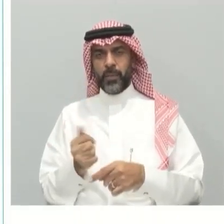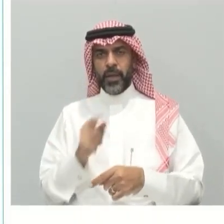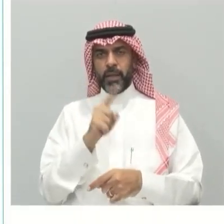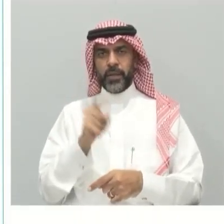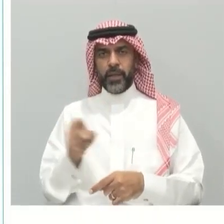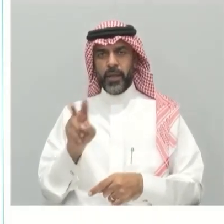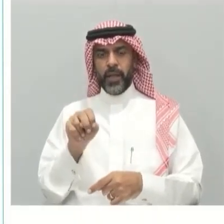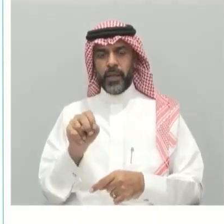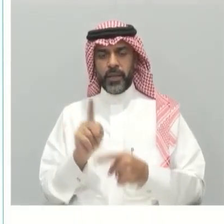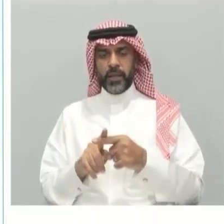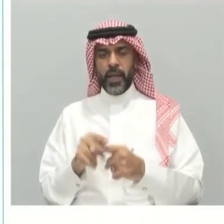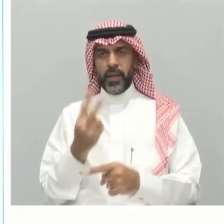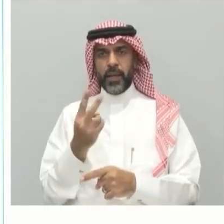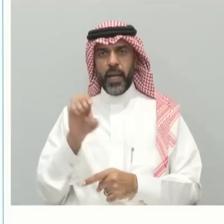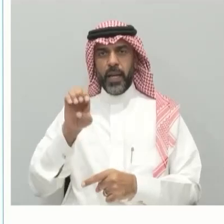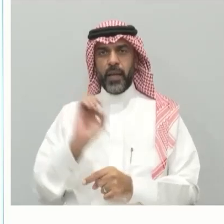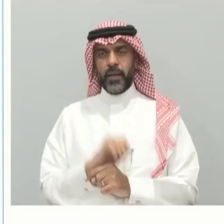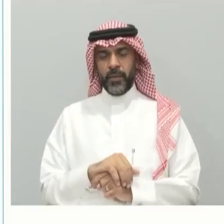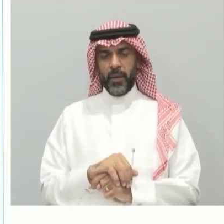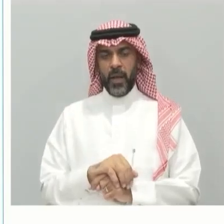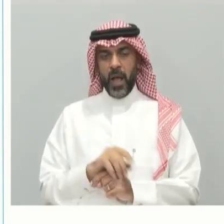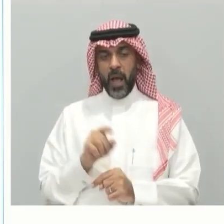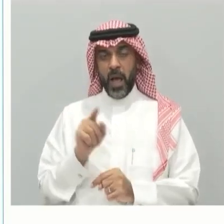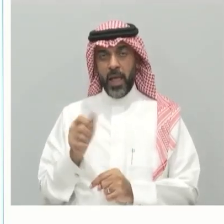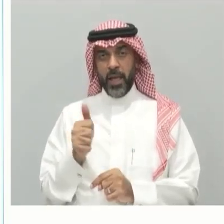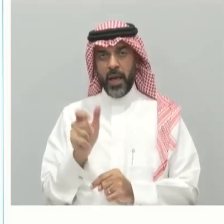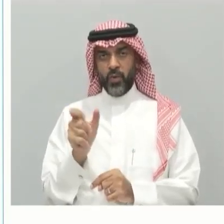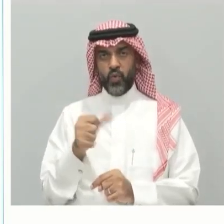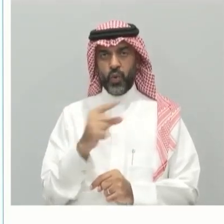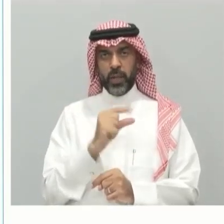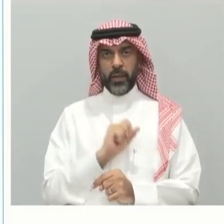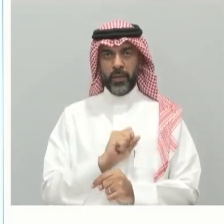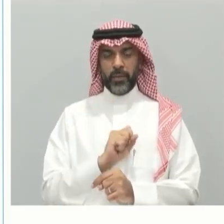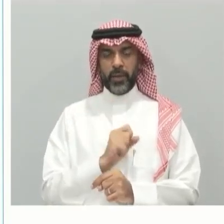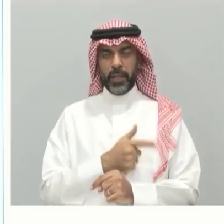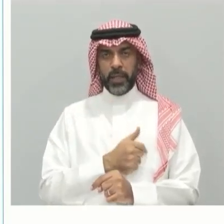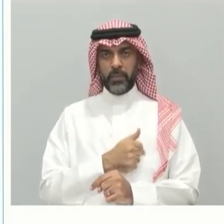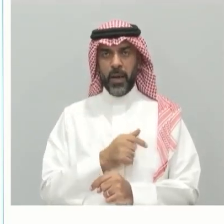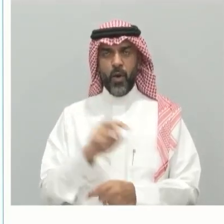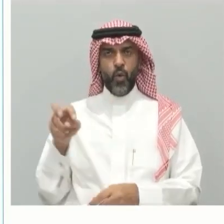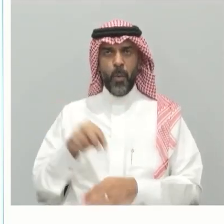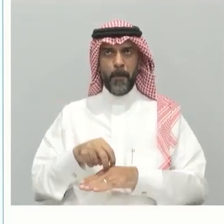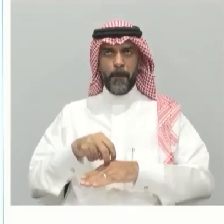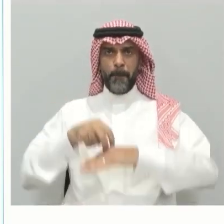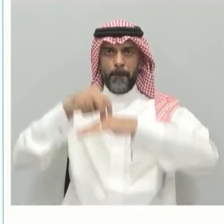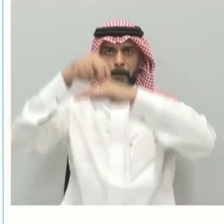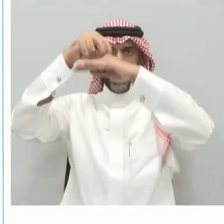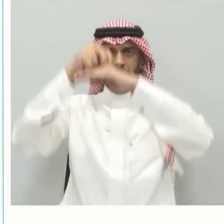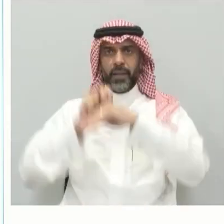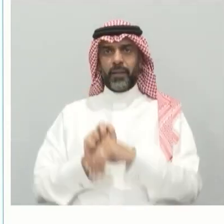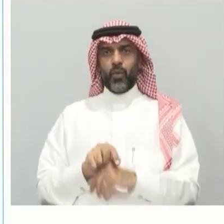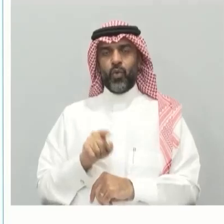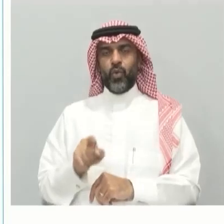اثنين الكترون طيب هذا بالنسبه لمين بالنسبه لانود اذا الانود نسميه مصعد وعنده ماذا عنده